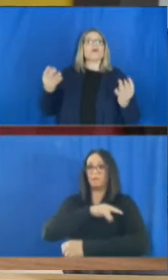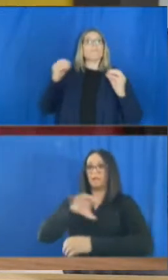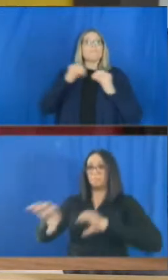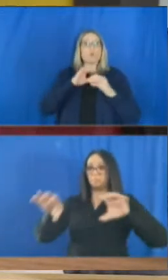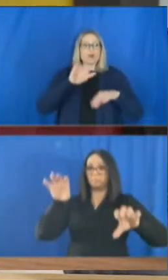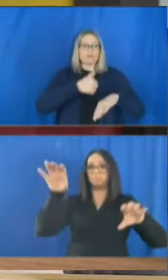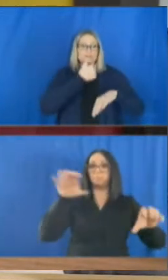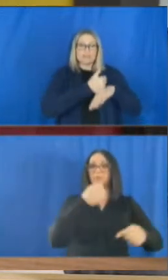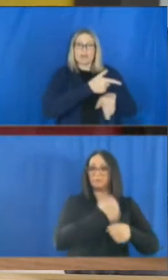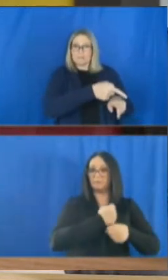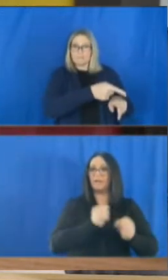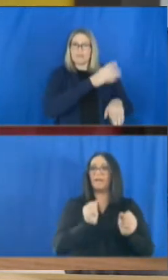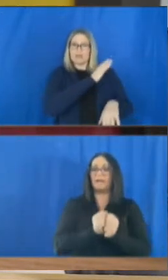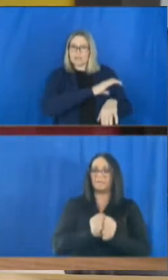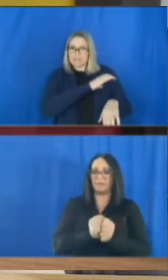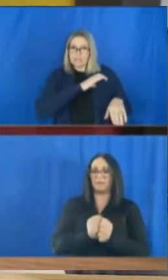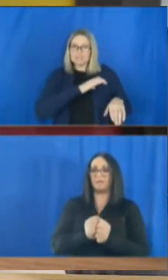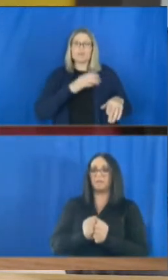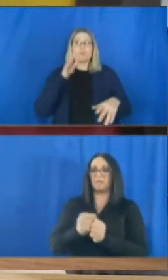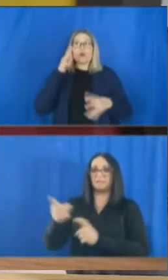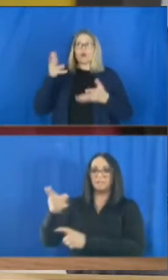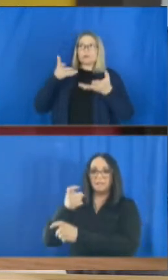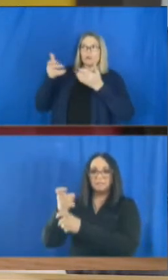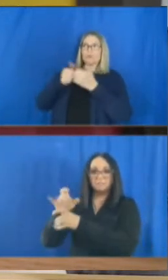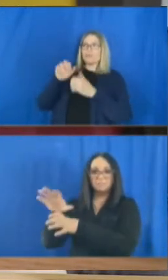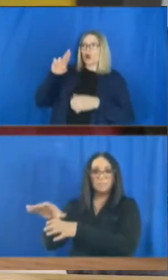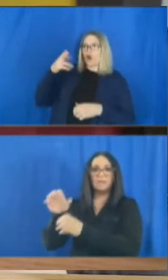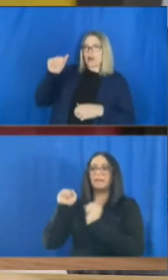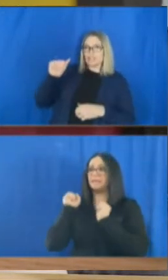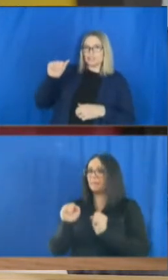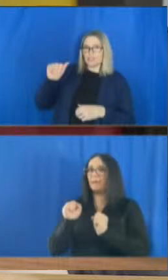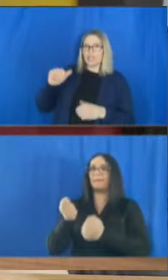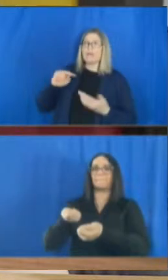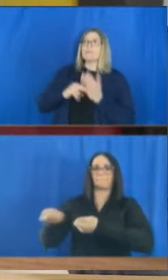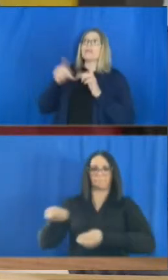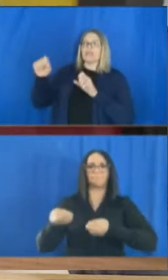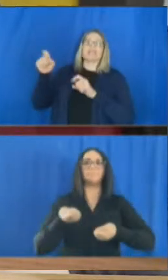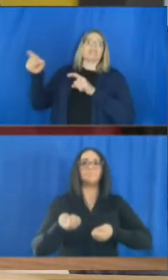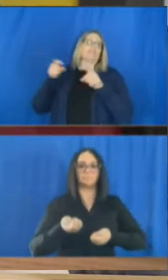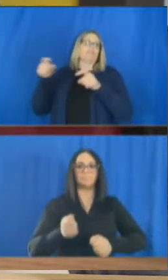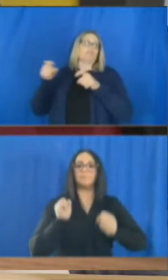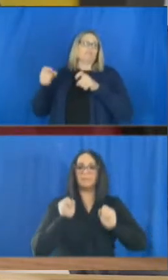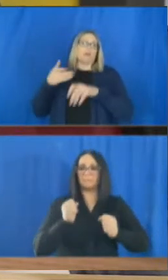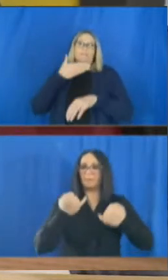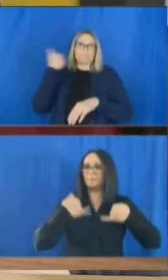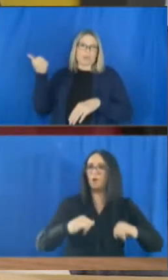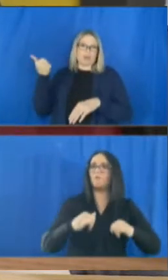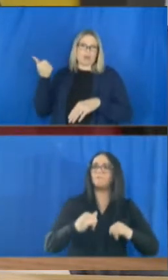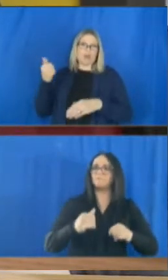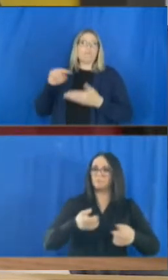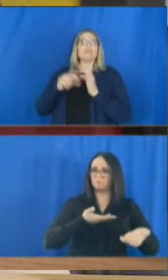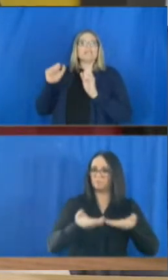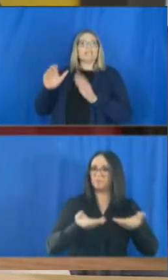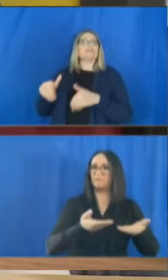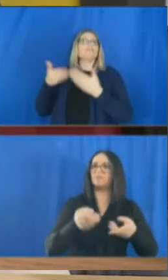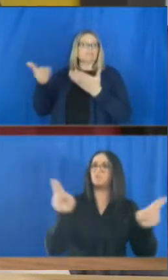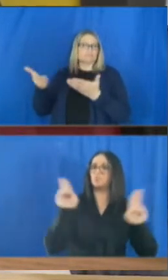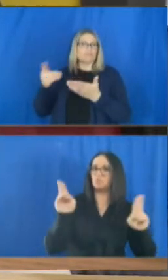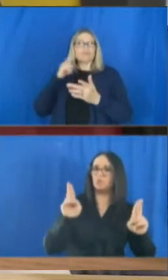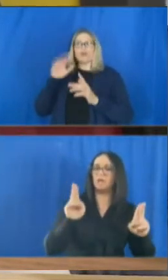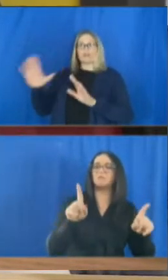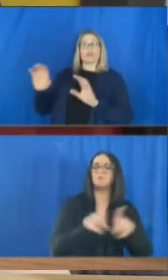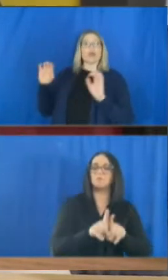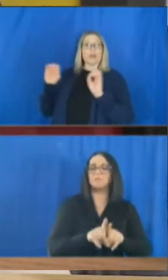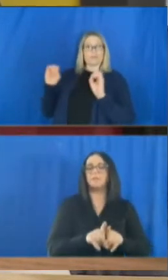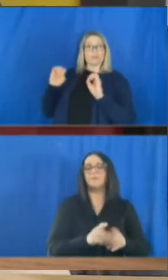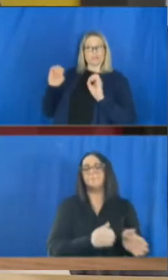très rapide? Oui, je voudrais savoir, merci, que veut dire pleinement vacciné aujourd'hui?